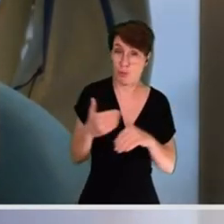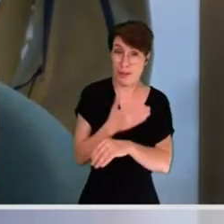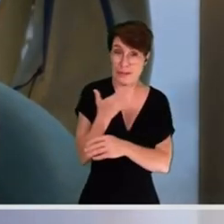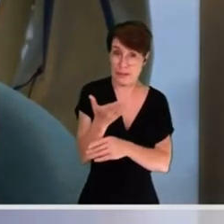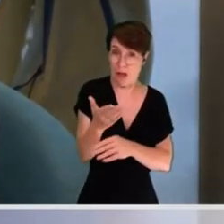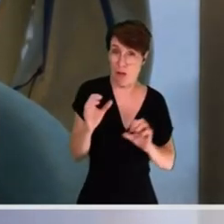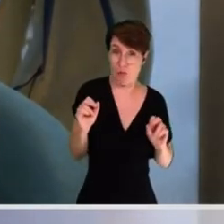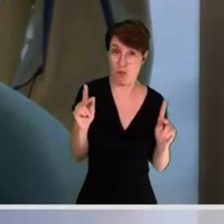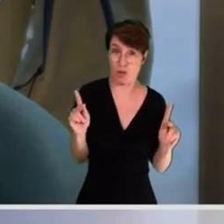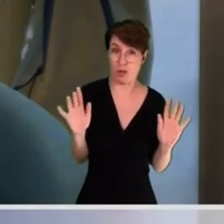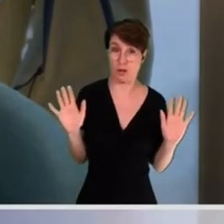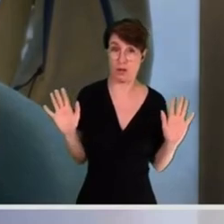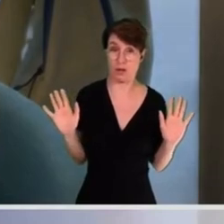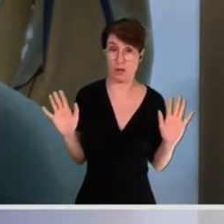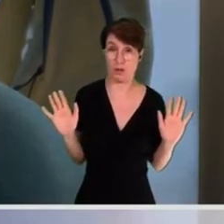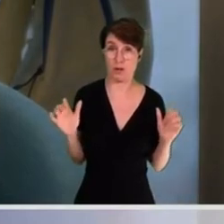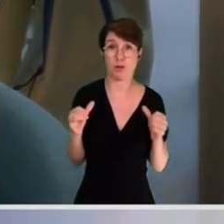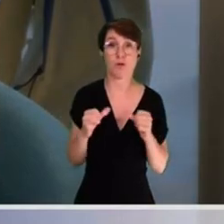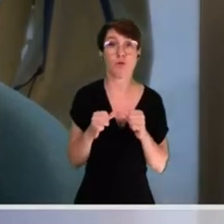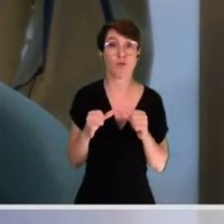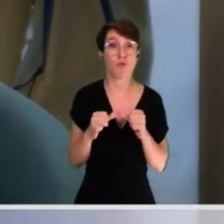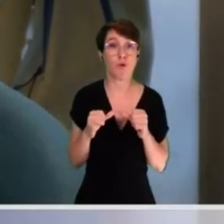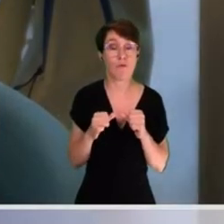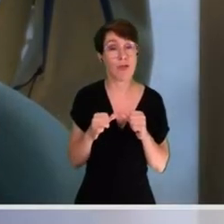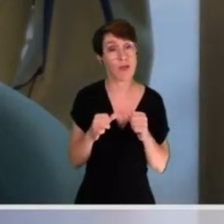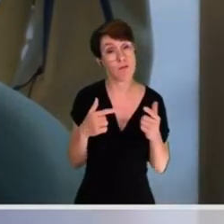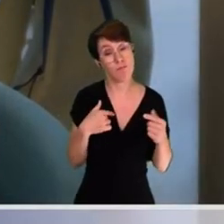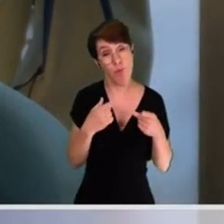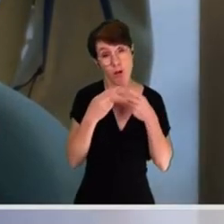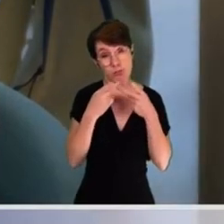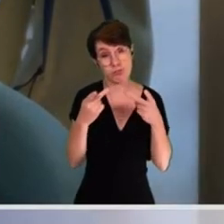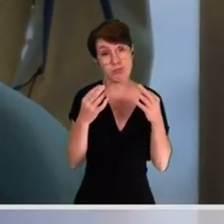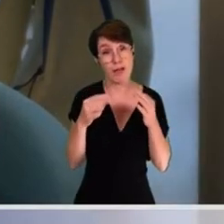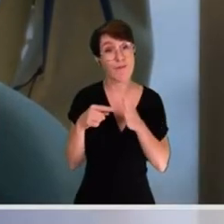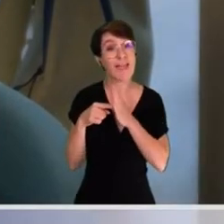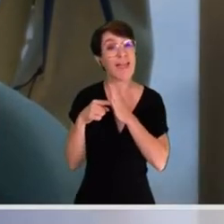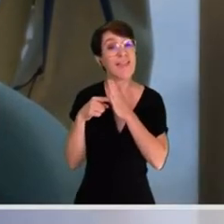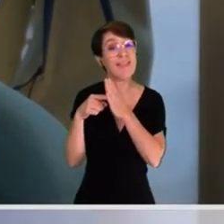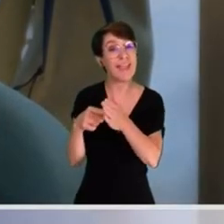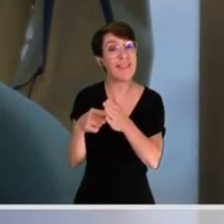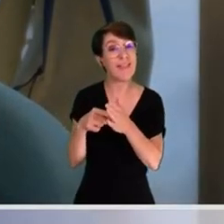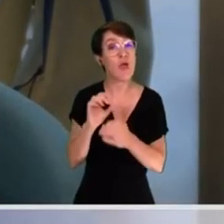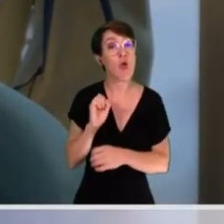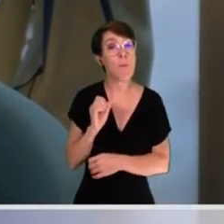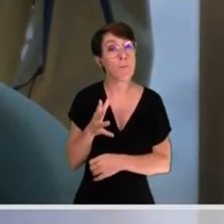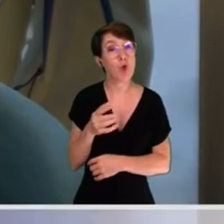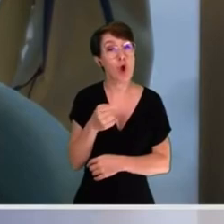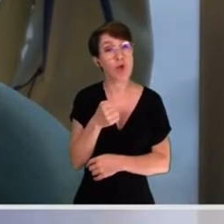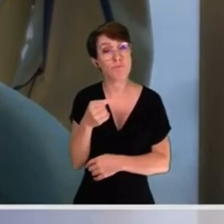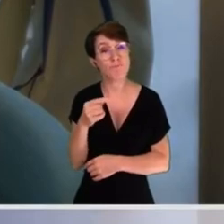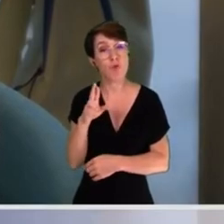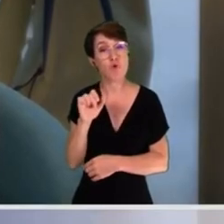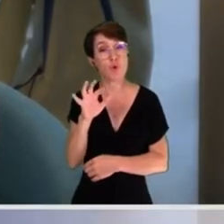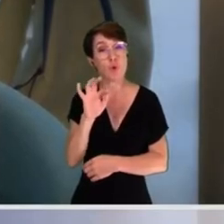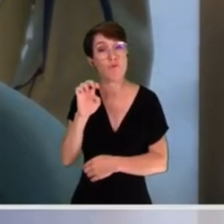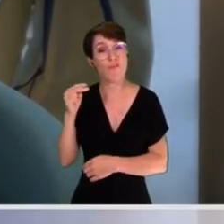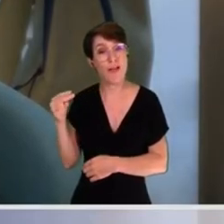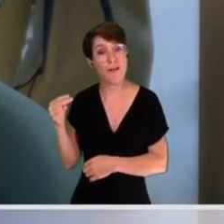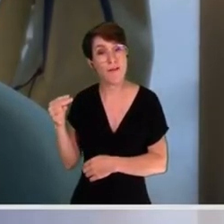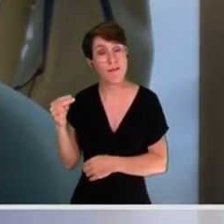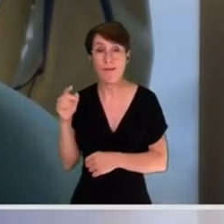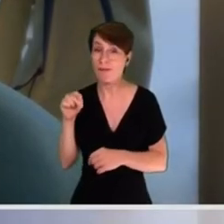allons donc parler de cette dette Piolle-Ruffin dont il va falloir s'expliquer. Et je dis tout de